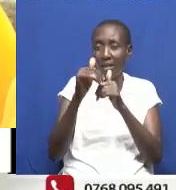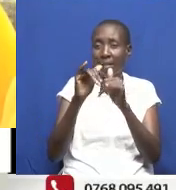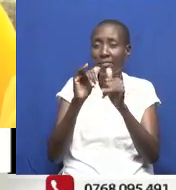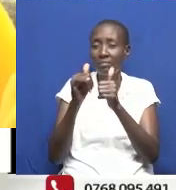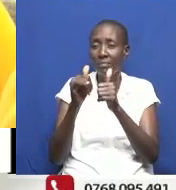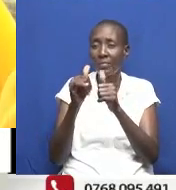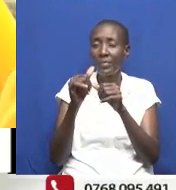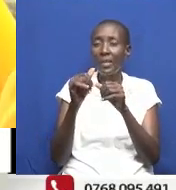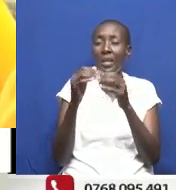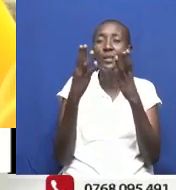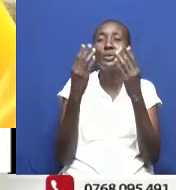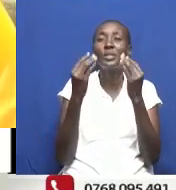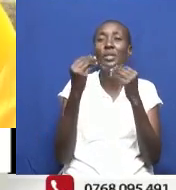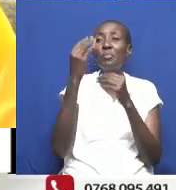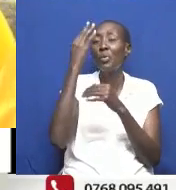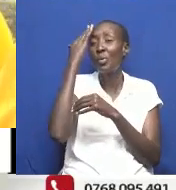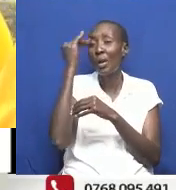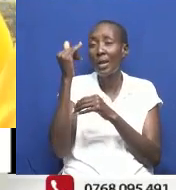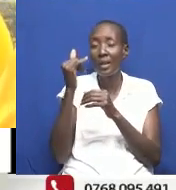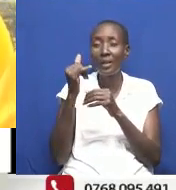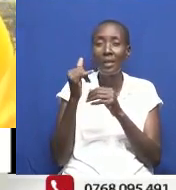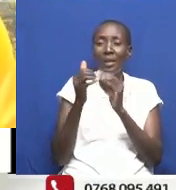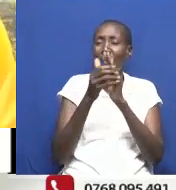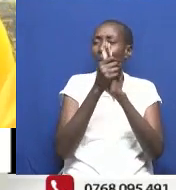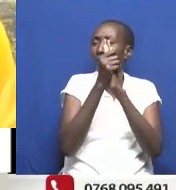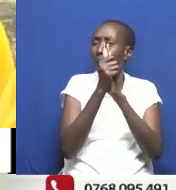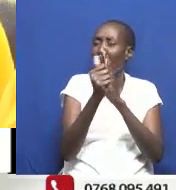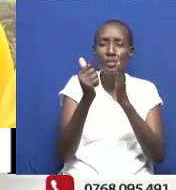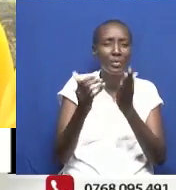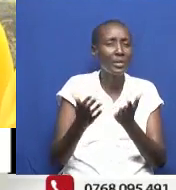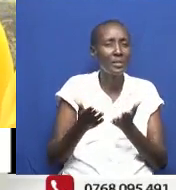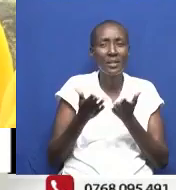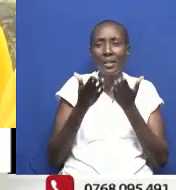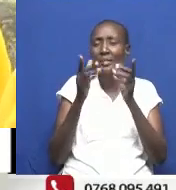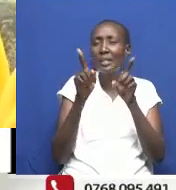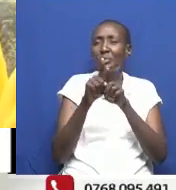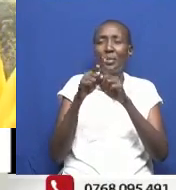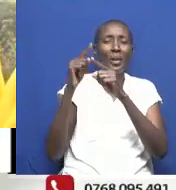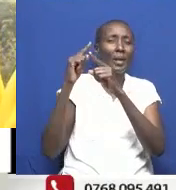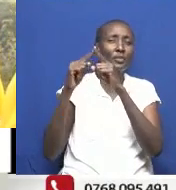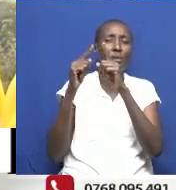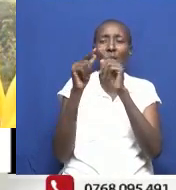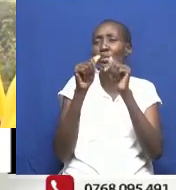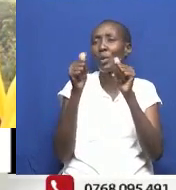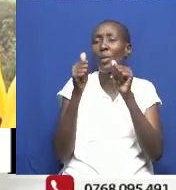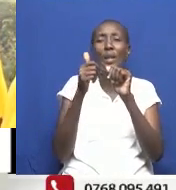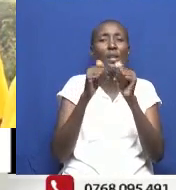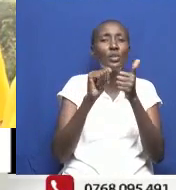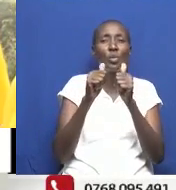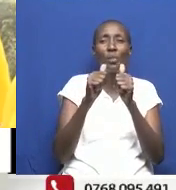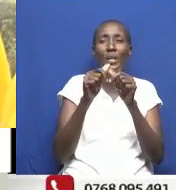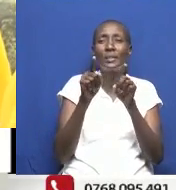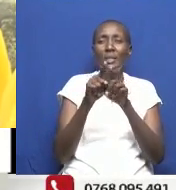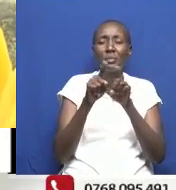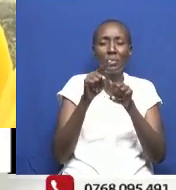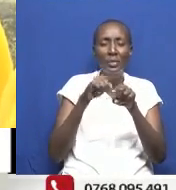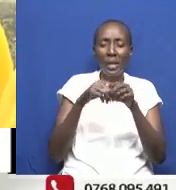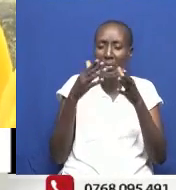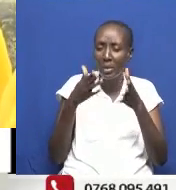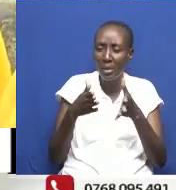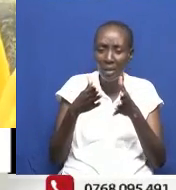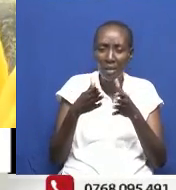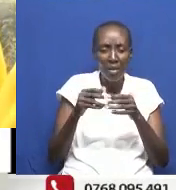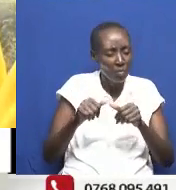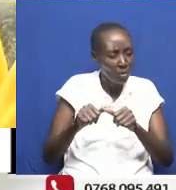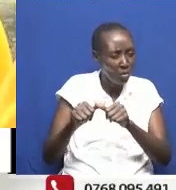na watapata hiyo exposure, watapata hiyo experience ya kucheza huko. Na nikiwa hapa bado ndakuwa nao na ndakuwa